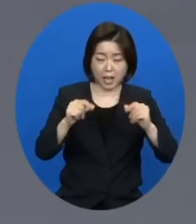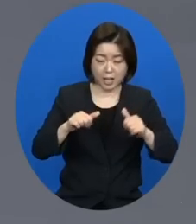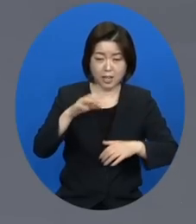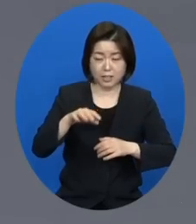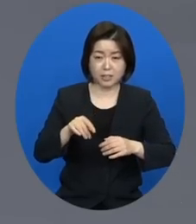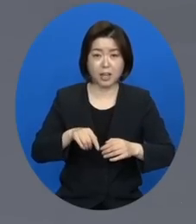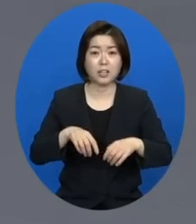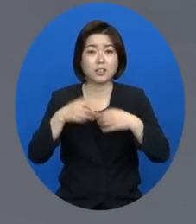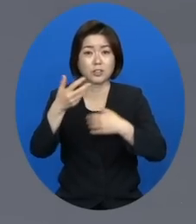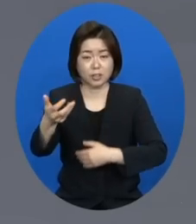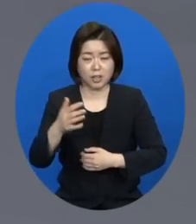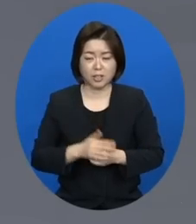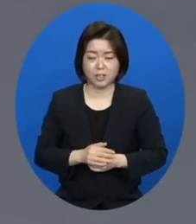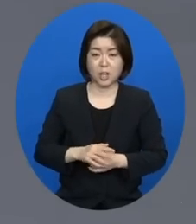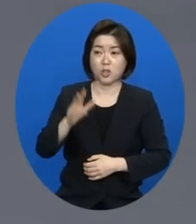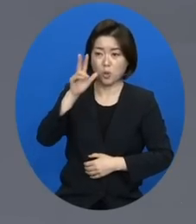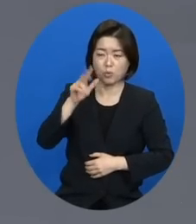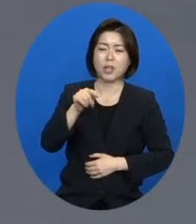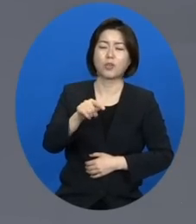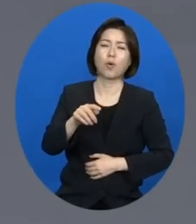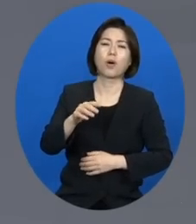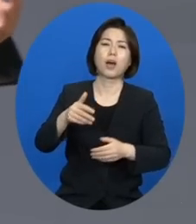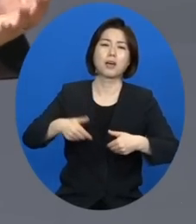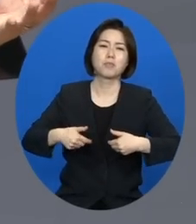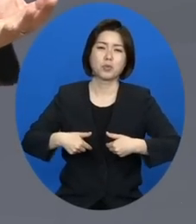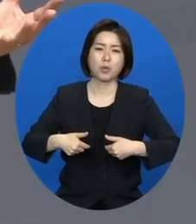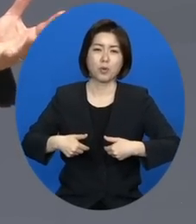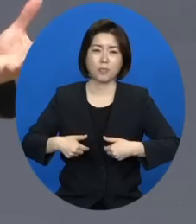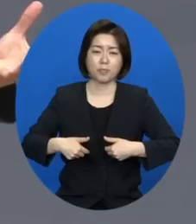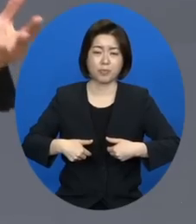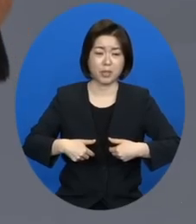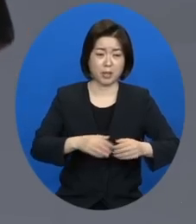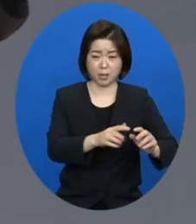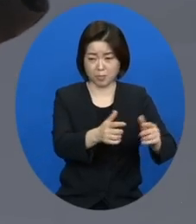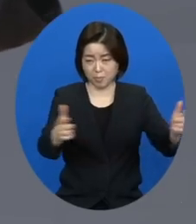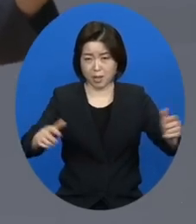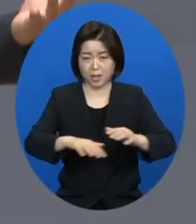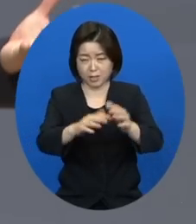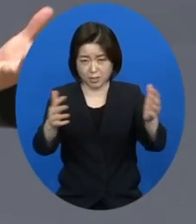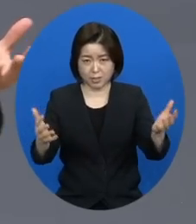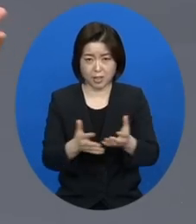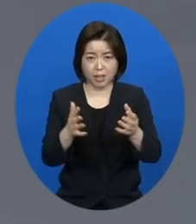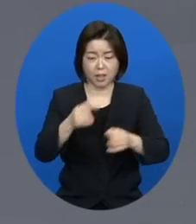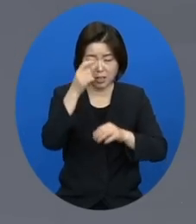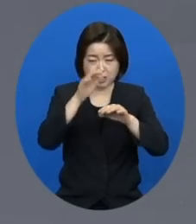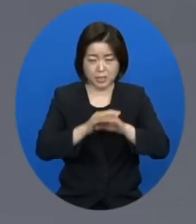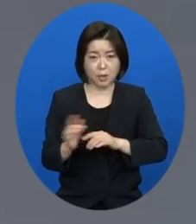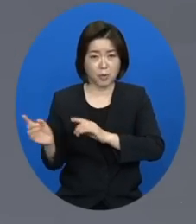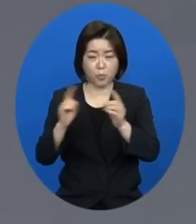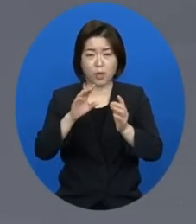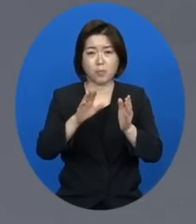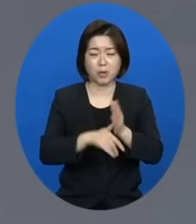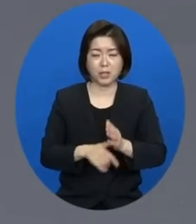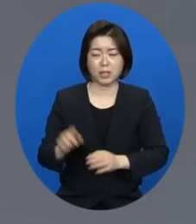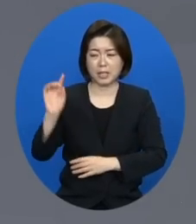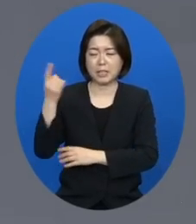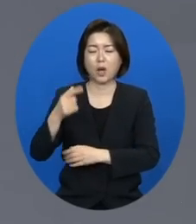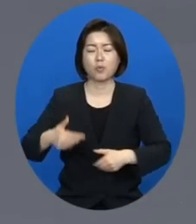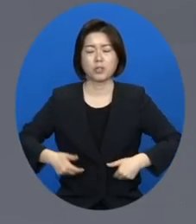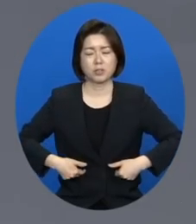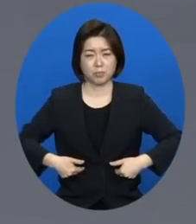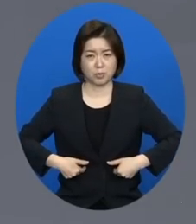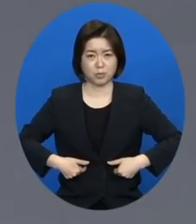여호수아야 너가 필요해. 하나님 전체의 백성들의 각성과 예배를 회복시킬 때 다윗이 필요했어요.